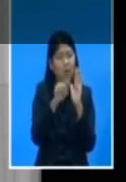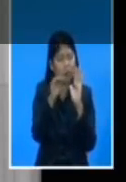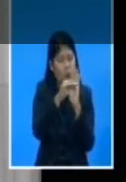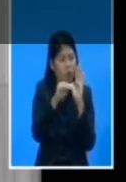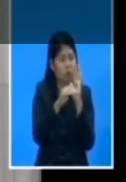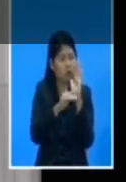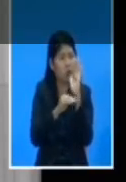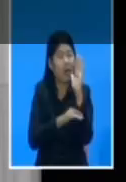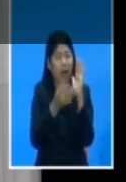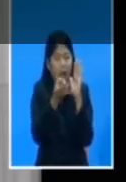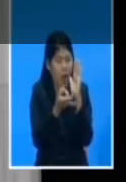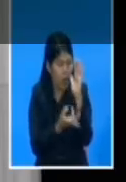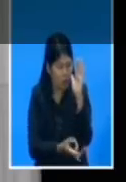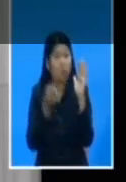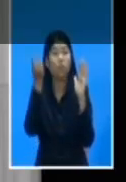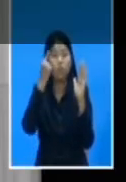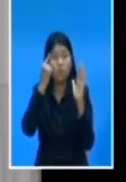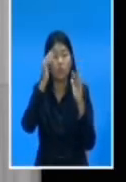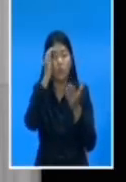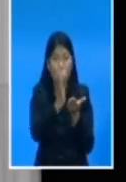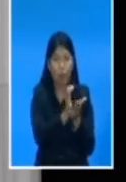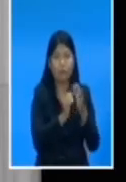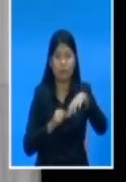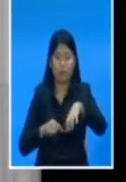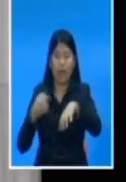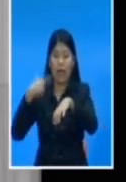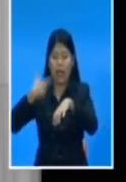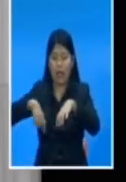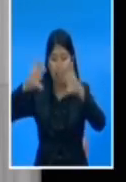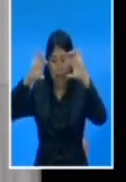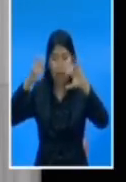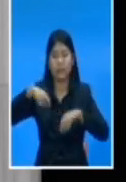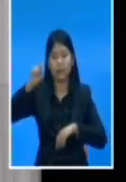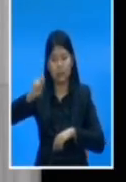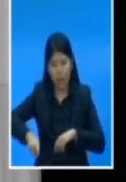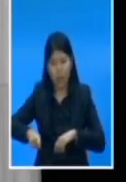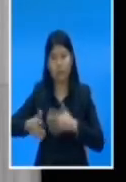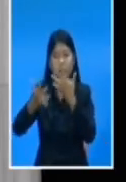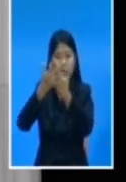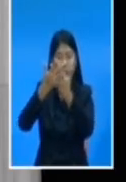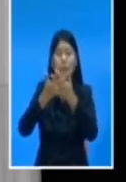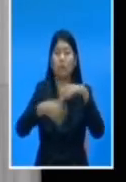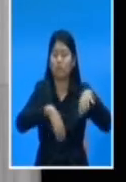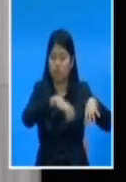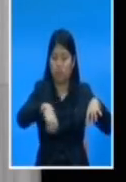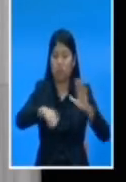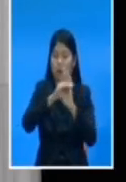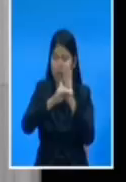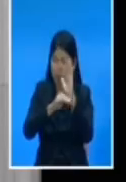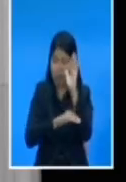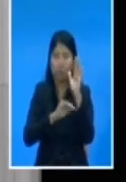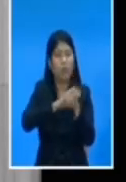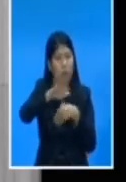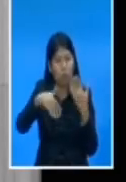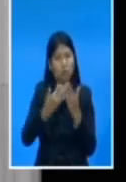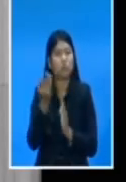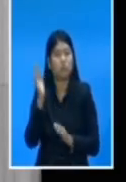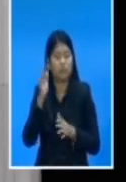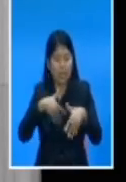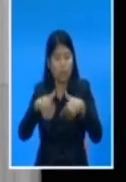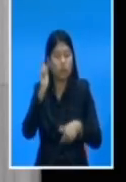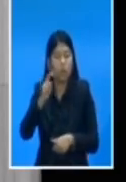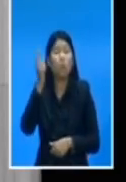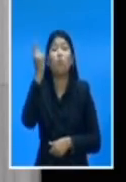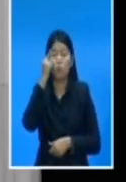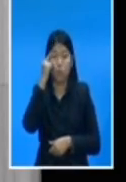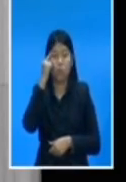ธรรมไม่ว่าจะเป็นตำรวจไม่ว่าจะเป็นอัยการไม่ว่าจะเป็นศาลเป็นราชทัณฑ์ DSIกระบวนการยุติธรรมผมม